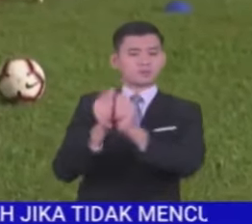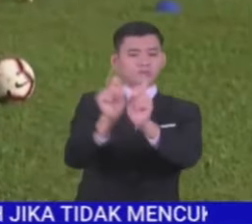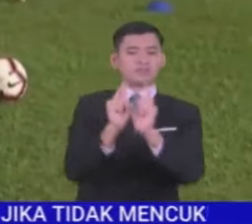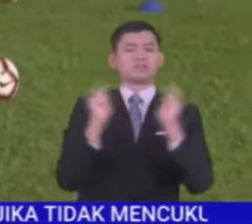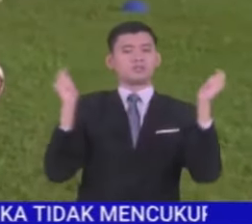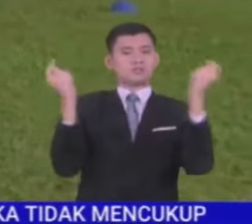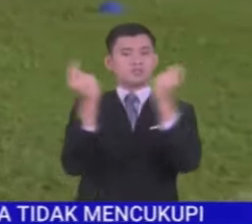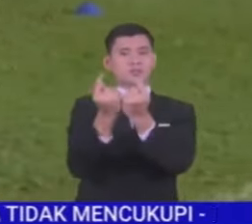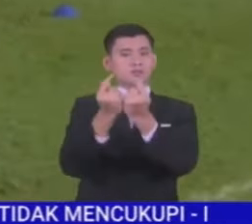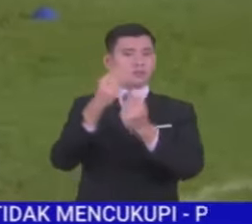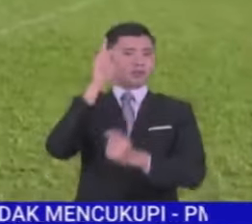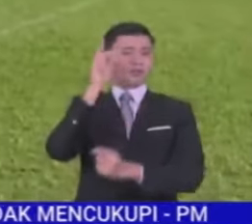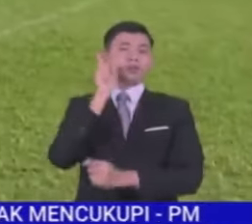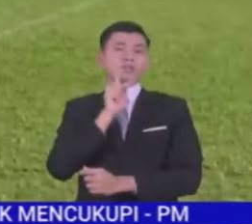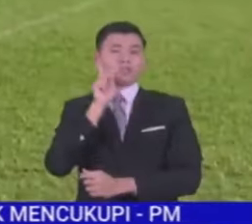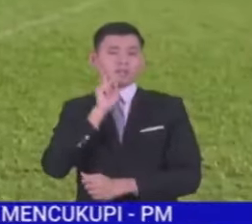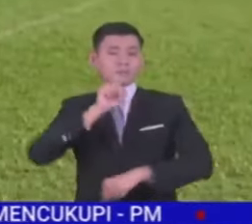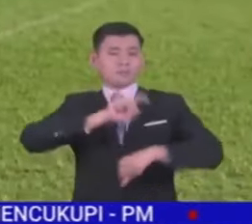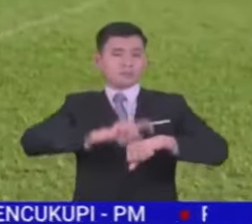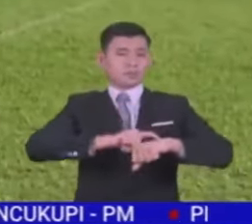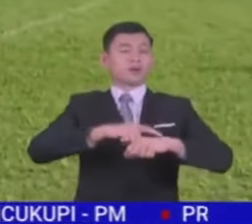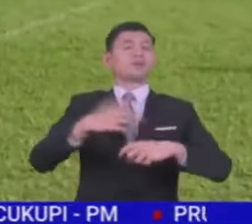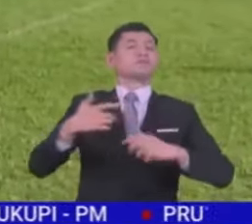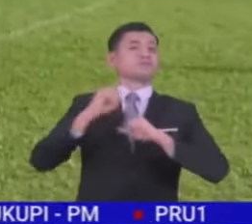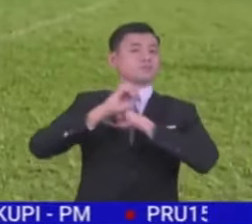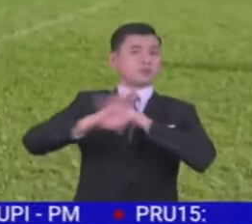hijau kuning menjelang kimpin